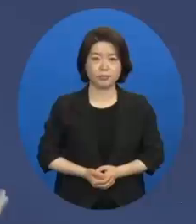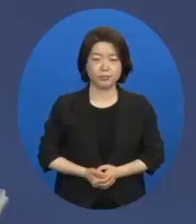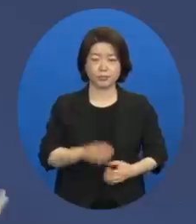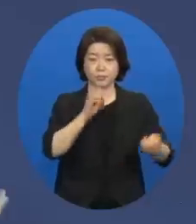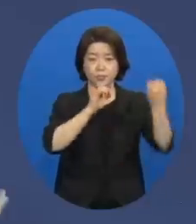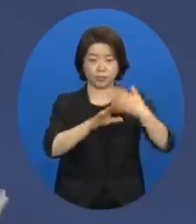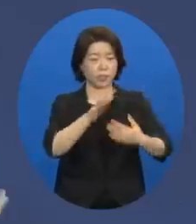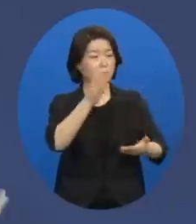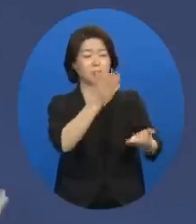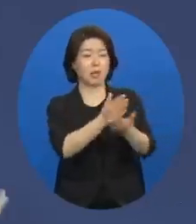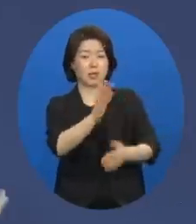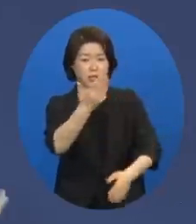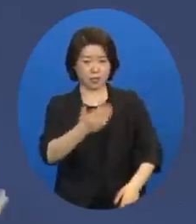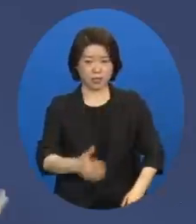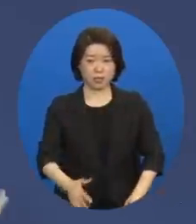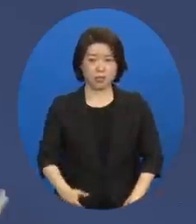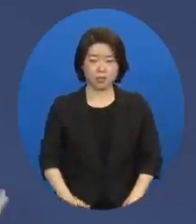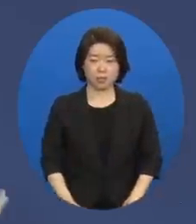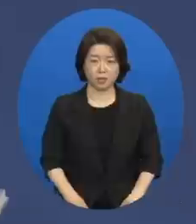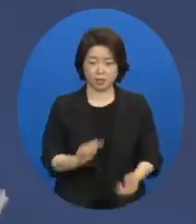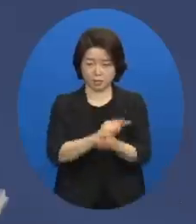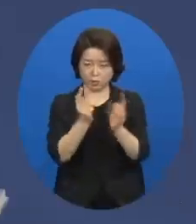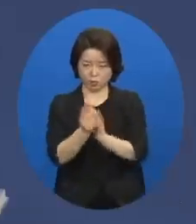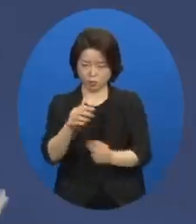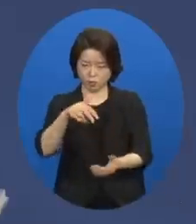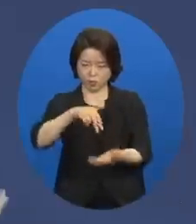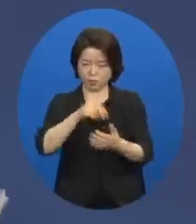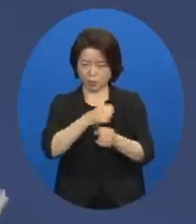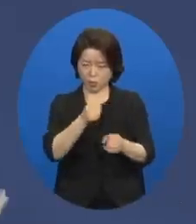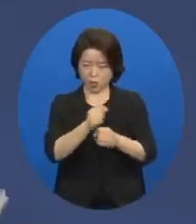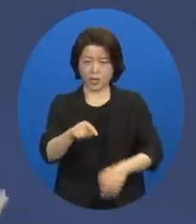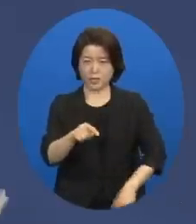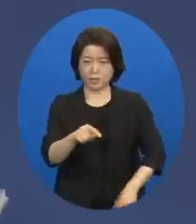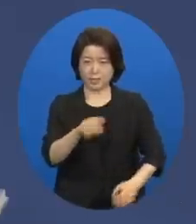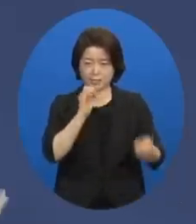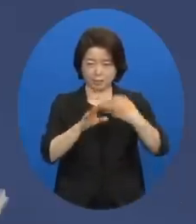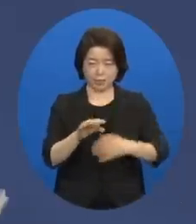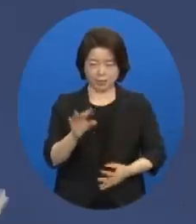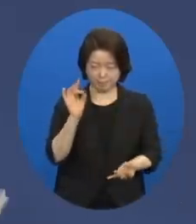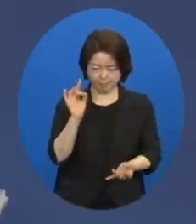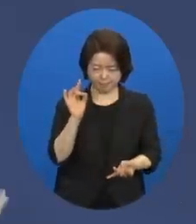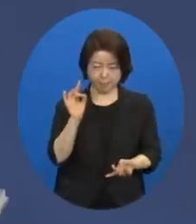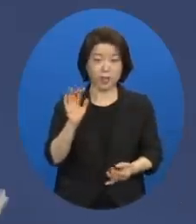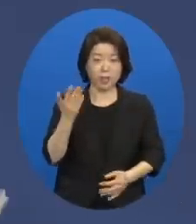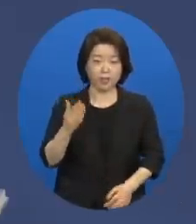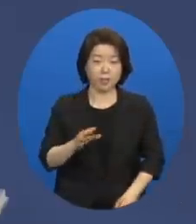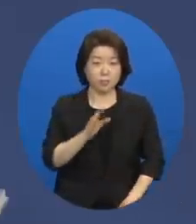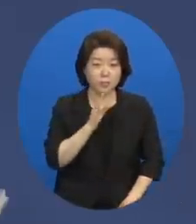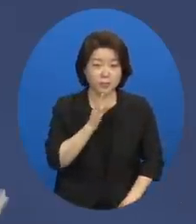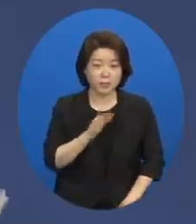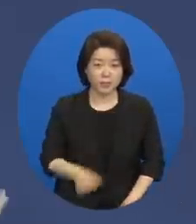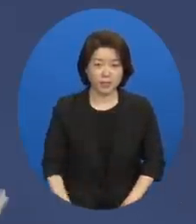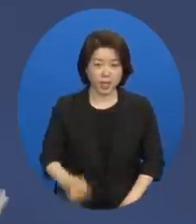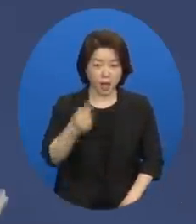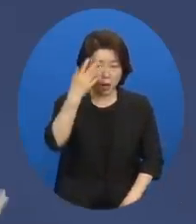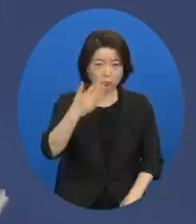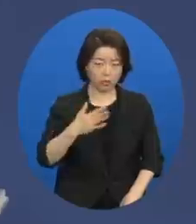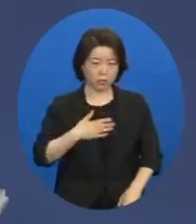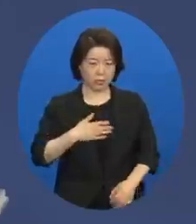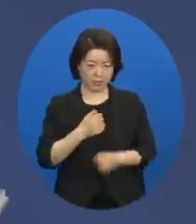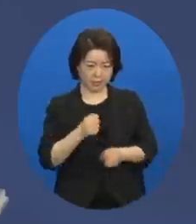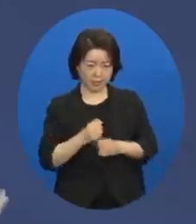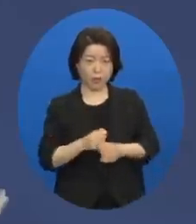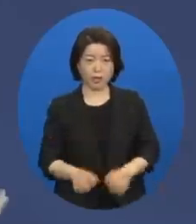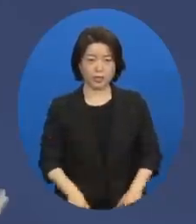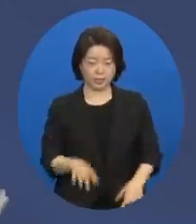대답하지 마셔야 됩니다. 서로 곤란하니까 대답하지 마시고 그럴 때는 가만히 계시는 거예요. 물어본 강사가